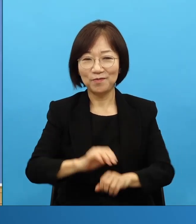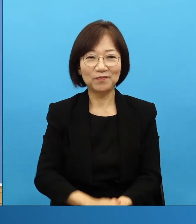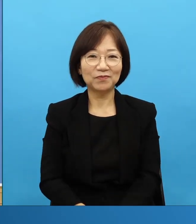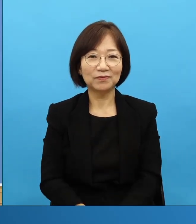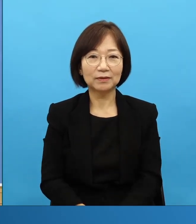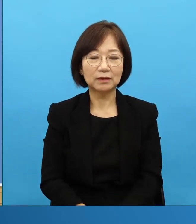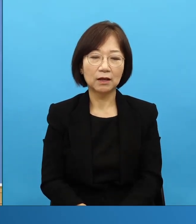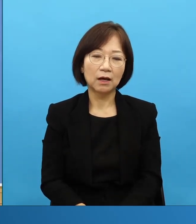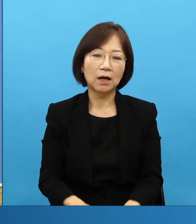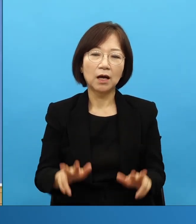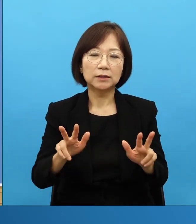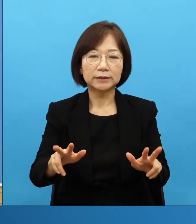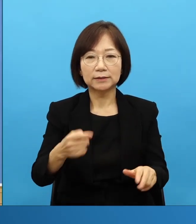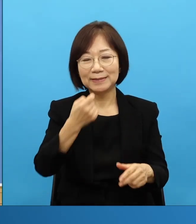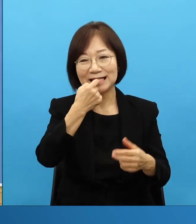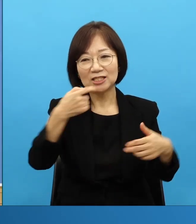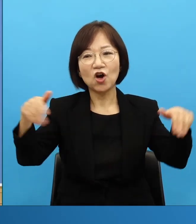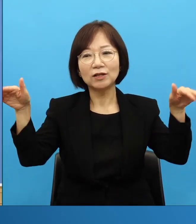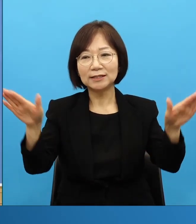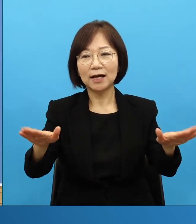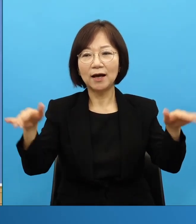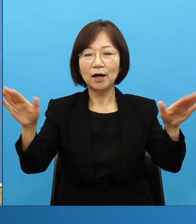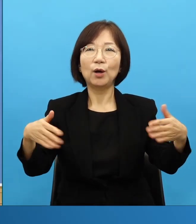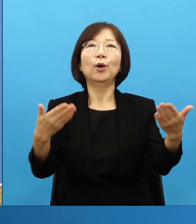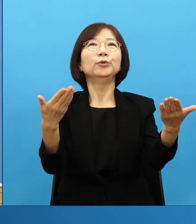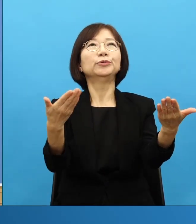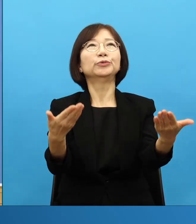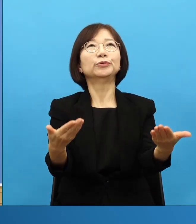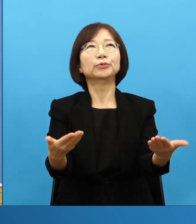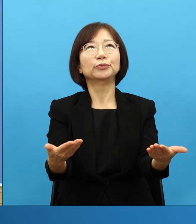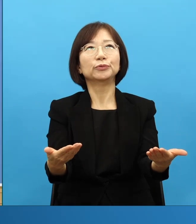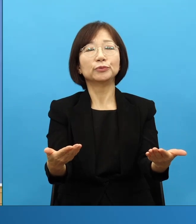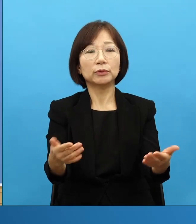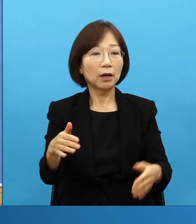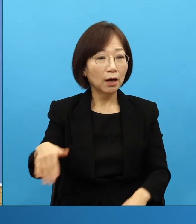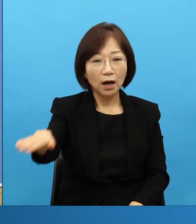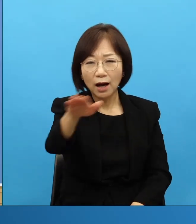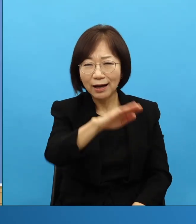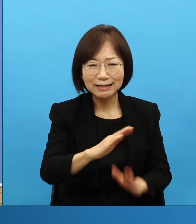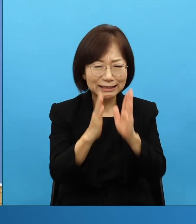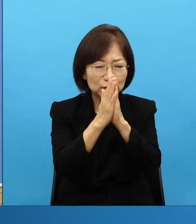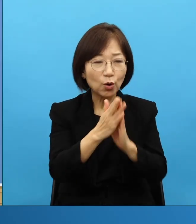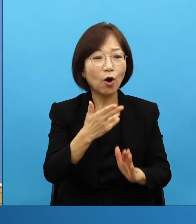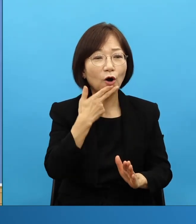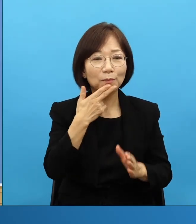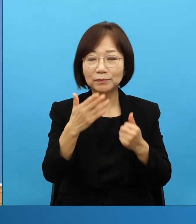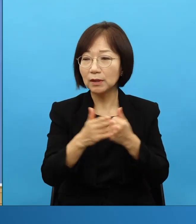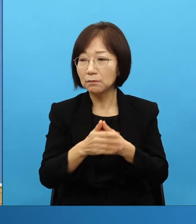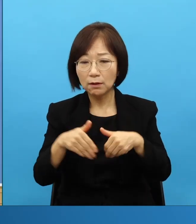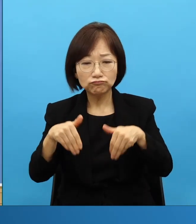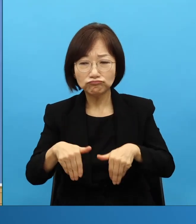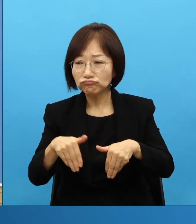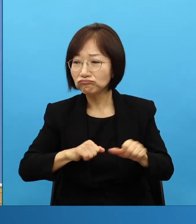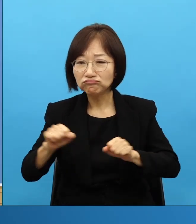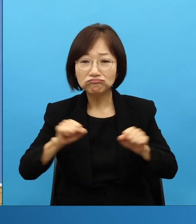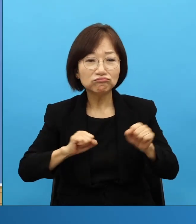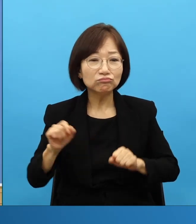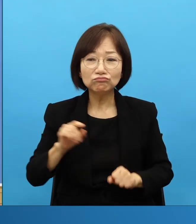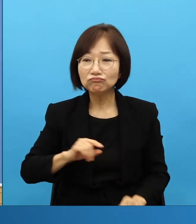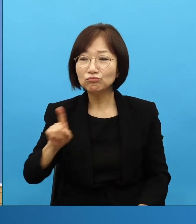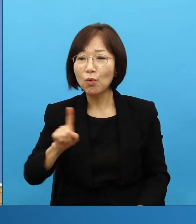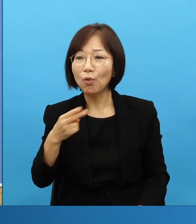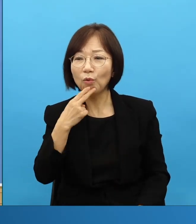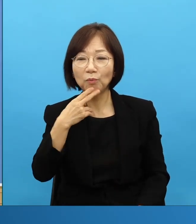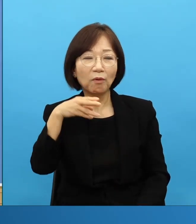to run. 천사들 휴식 중. And so right now, angels are on a 진짜 break. 기도를 안 하니까 심부름할 게 없어. Because we're not praying, they have nothing to